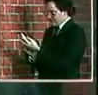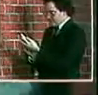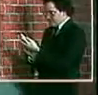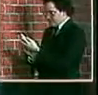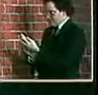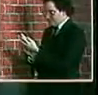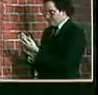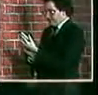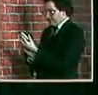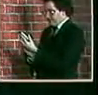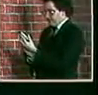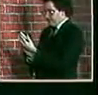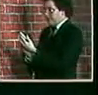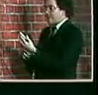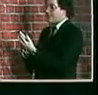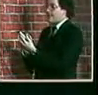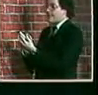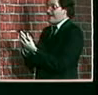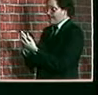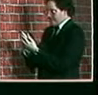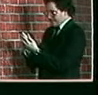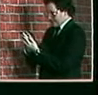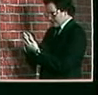just singing in the rain.